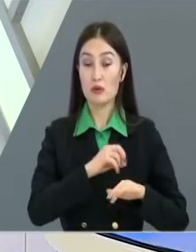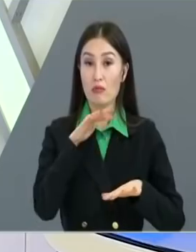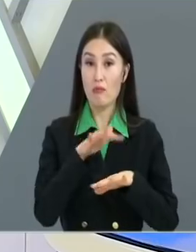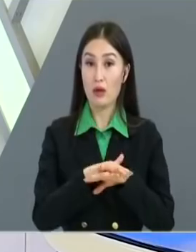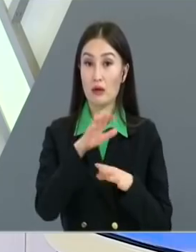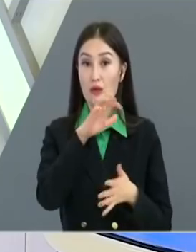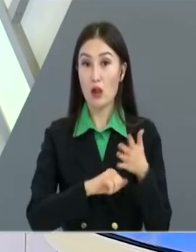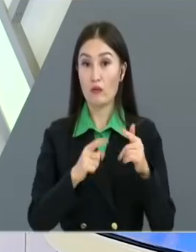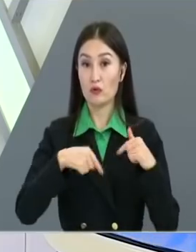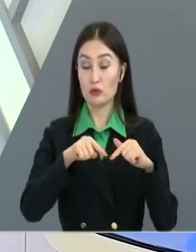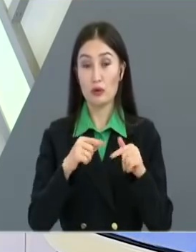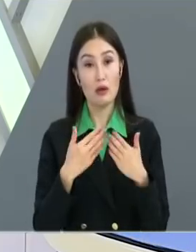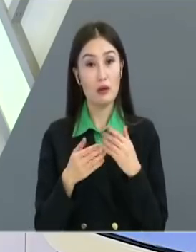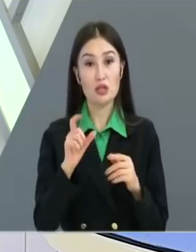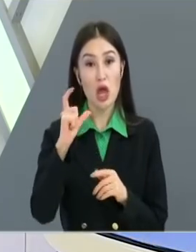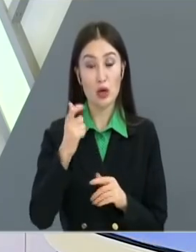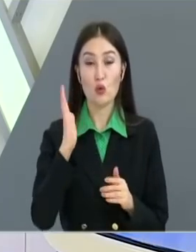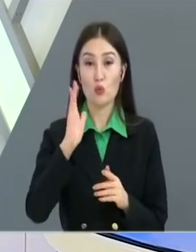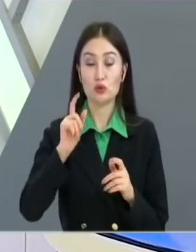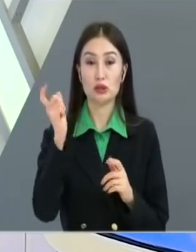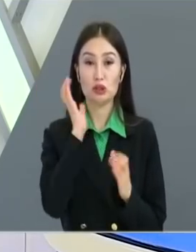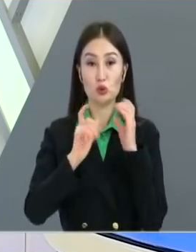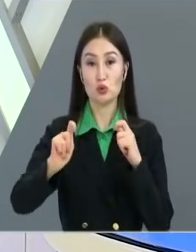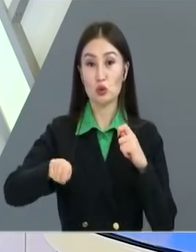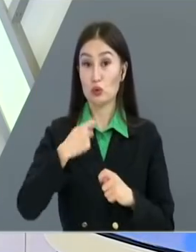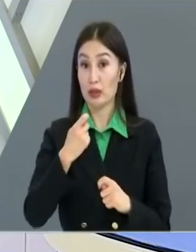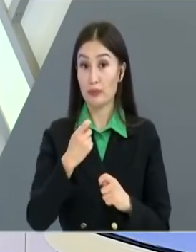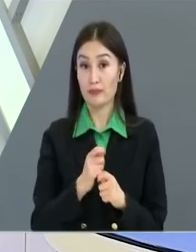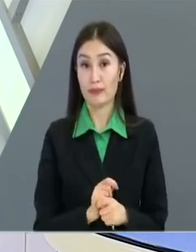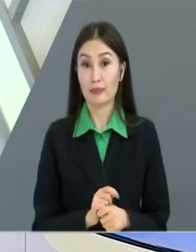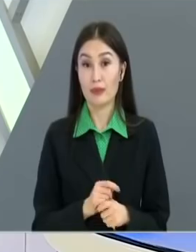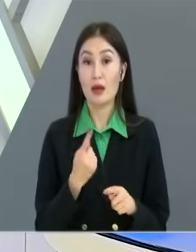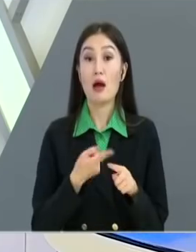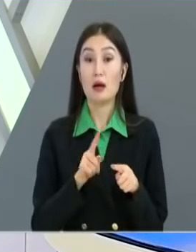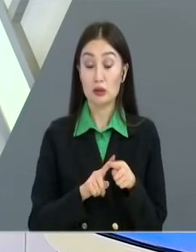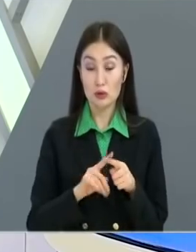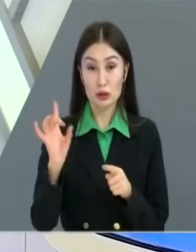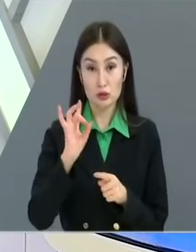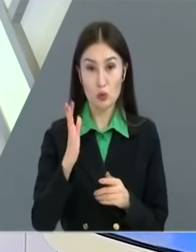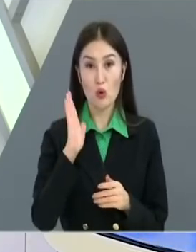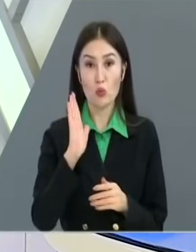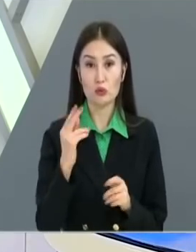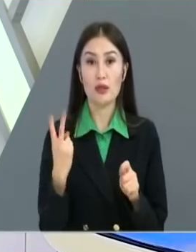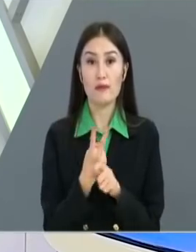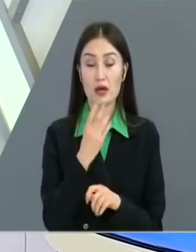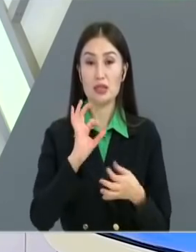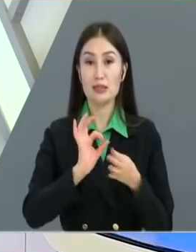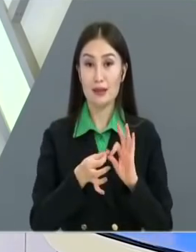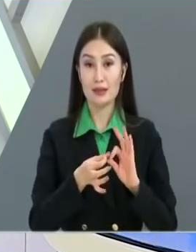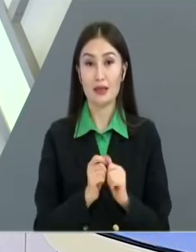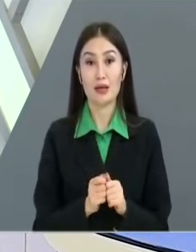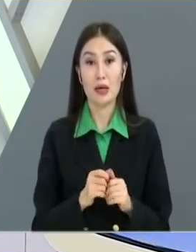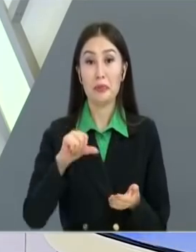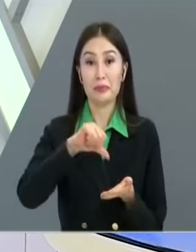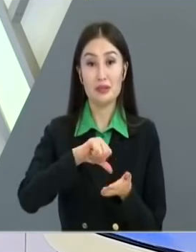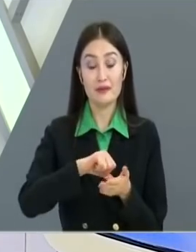налоговых органов, иначе экономике будет нанесен серьезный удар, оправиться от которого республике будет вдвойне сложнее.